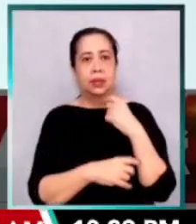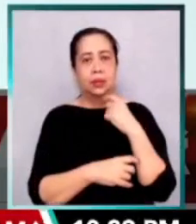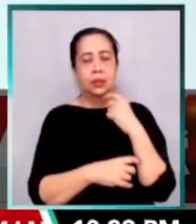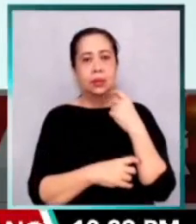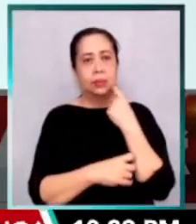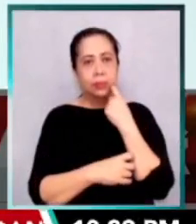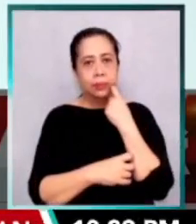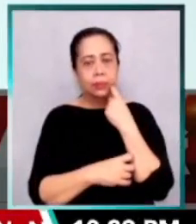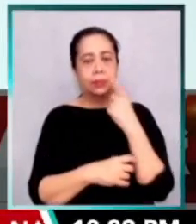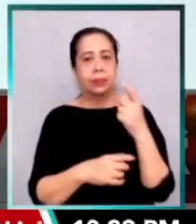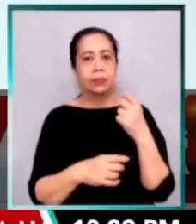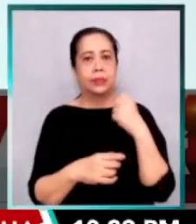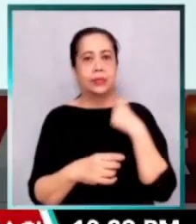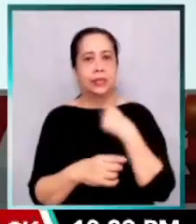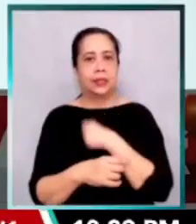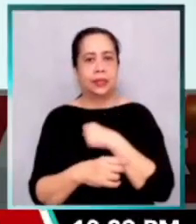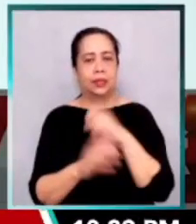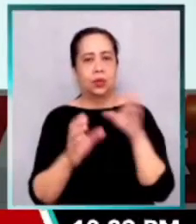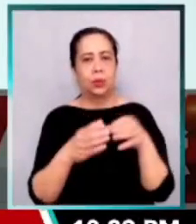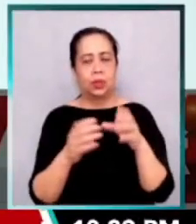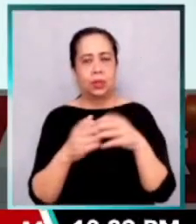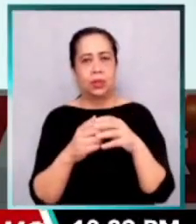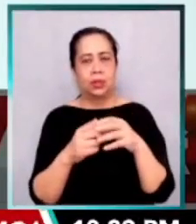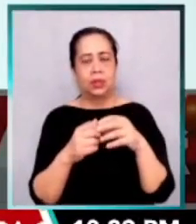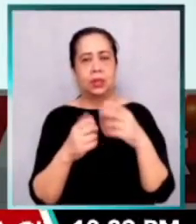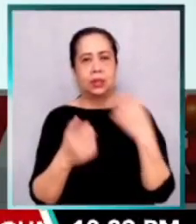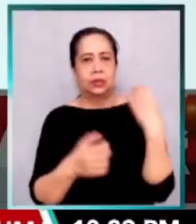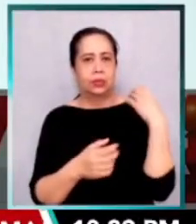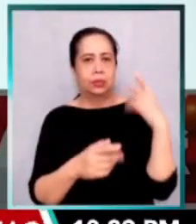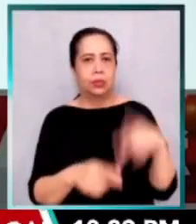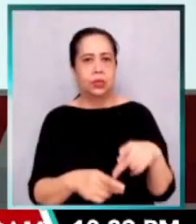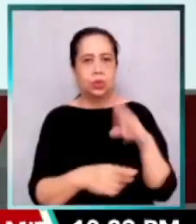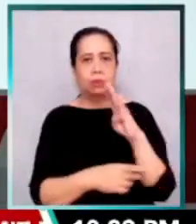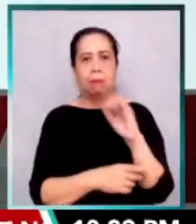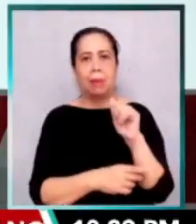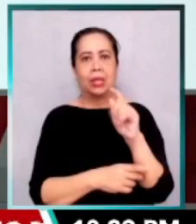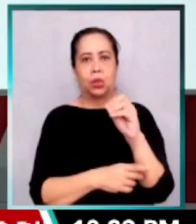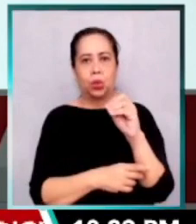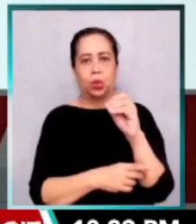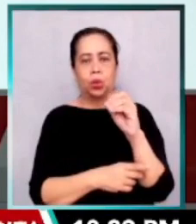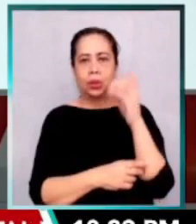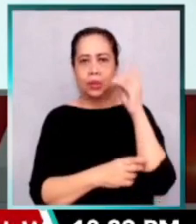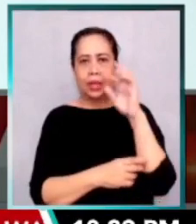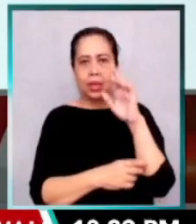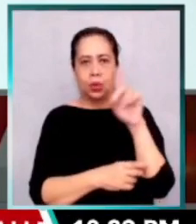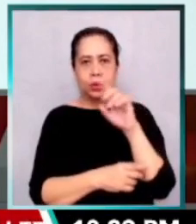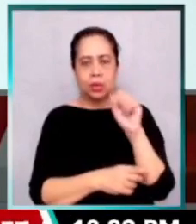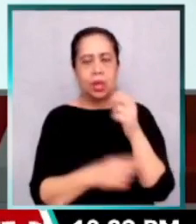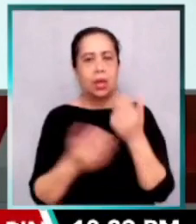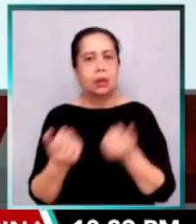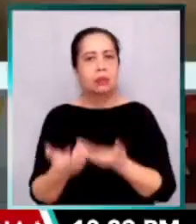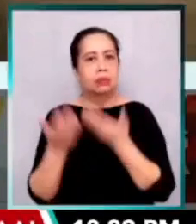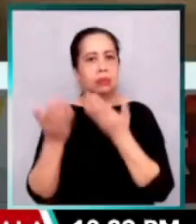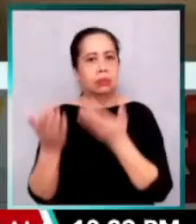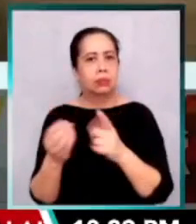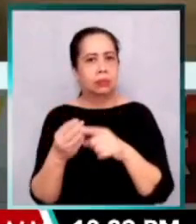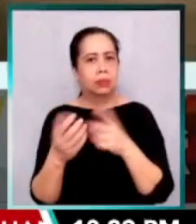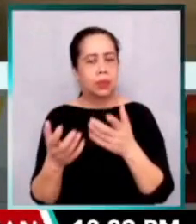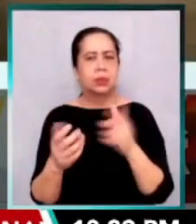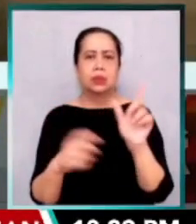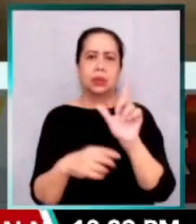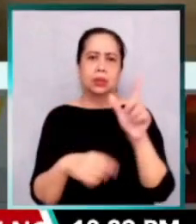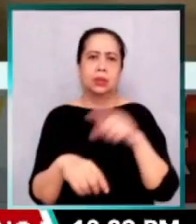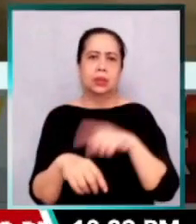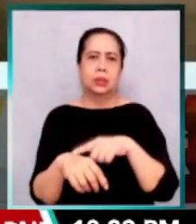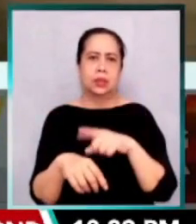Public Order and Dangerous Drugs Chairperson Bato de la Rosa na gumawa siya ng panukala kaugnay nito. Panahon na raw kasi para